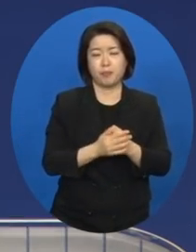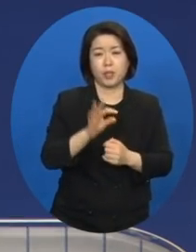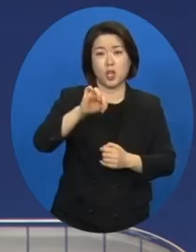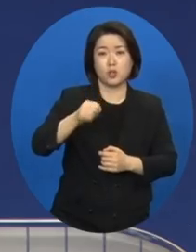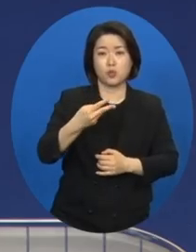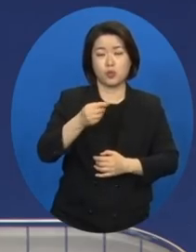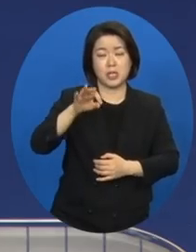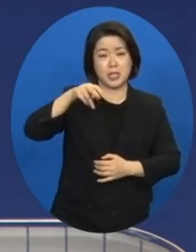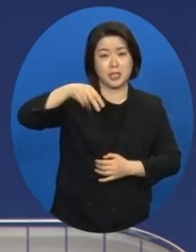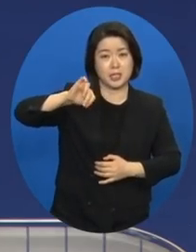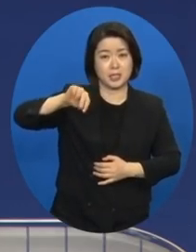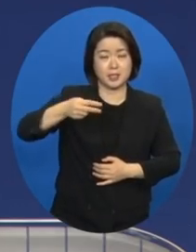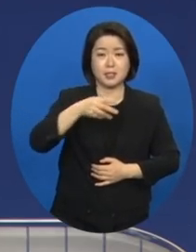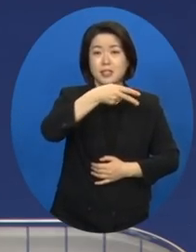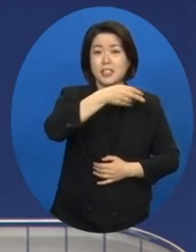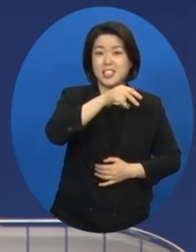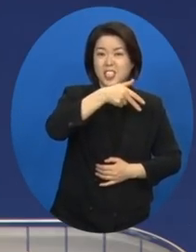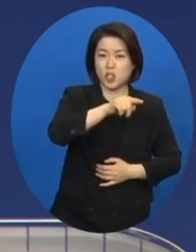시저의 양자죠.